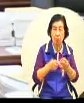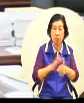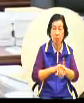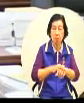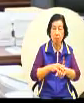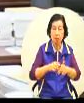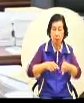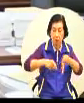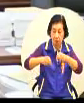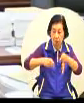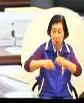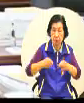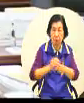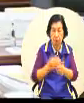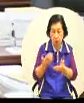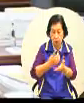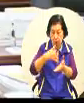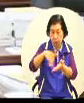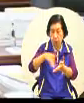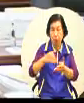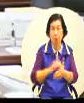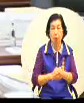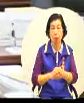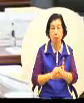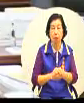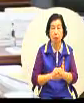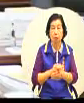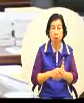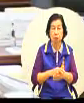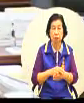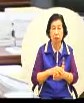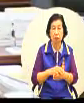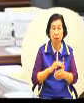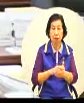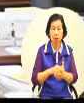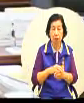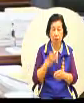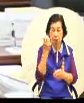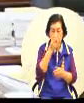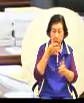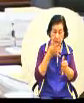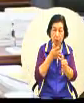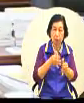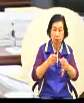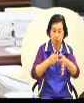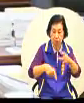算几乎啊都是顾问公司啊